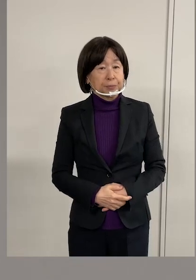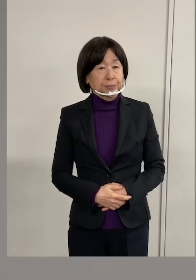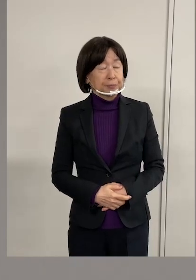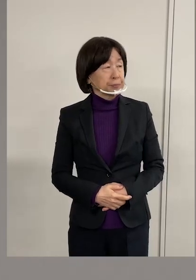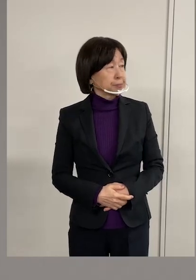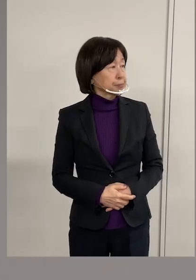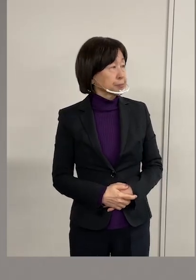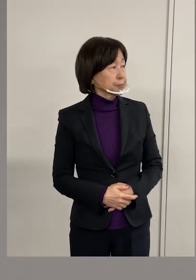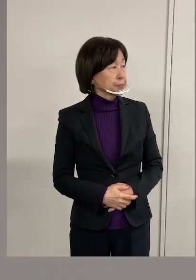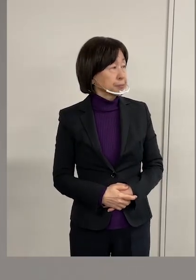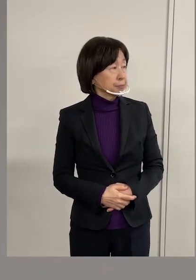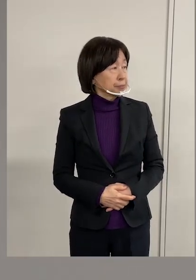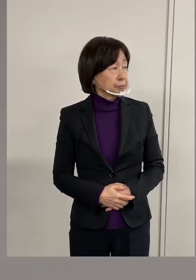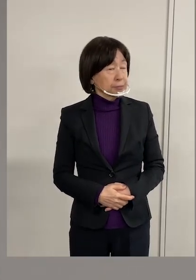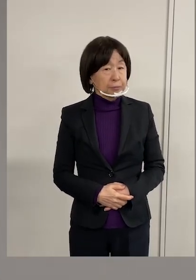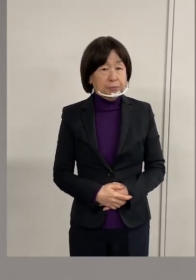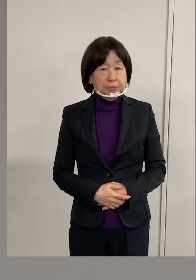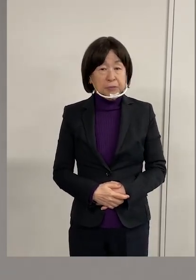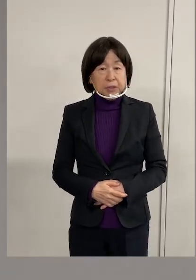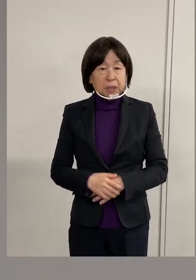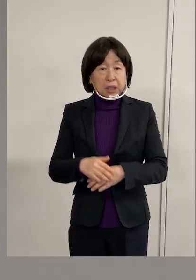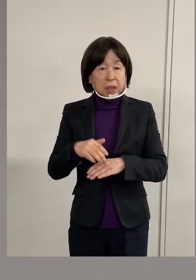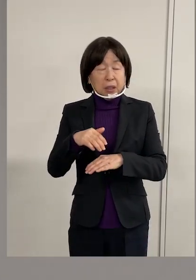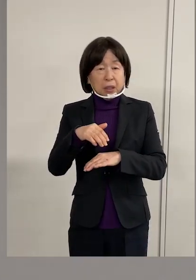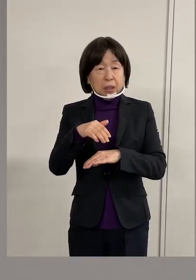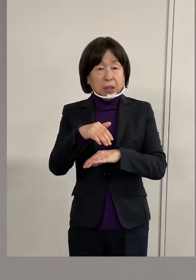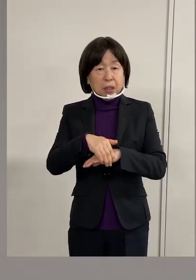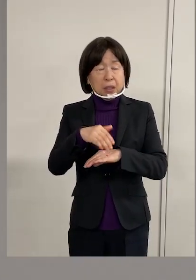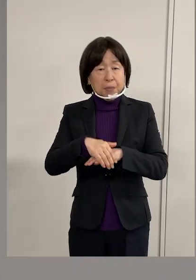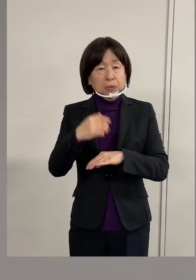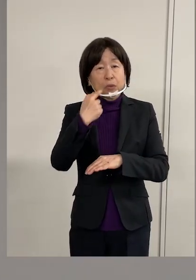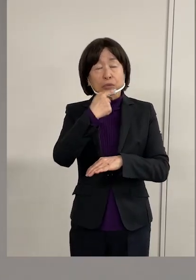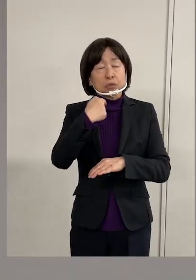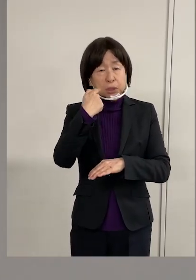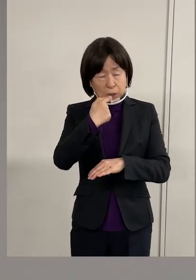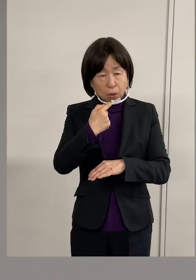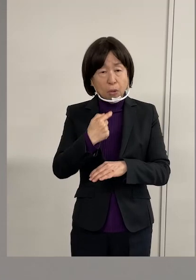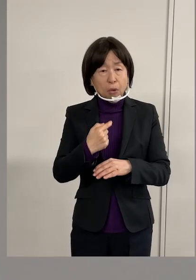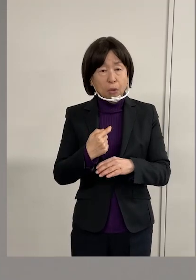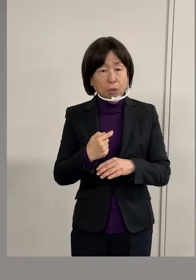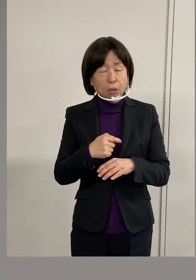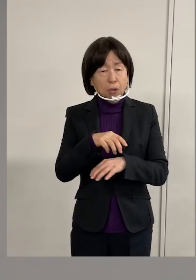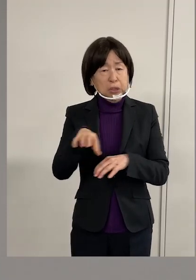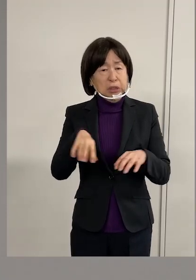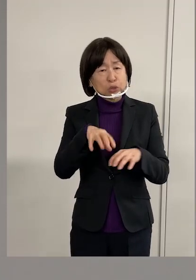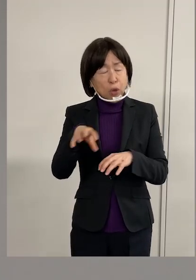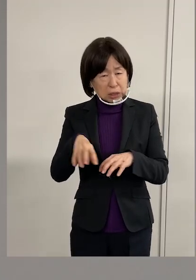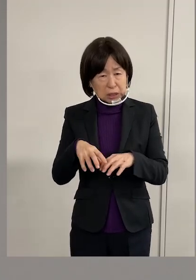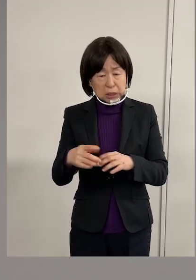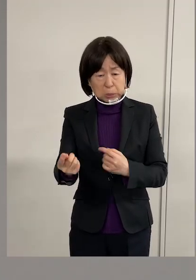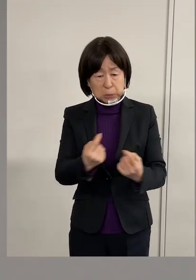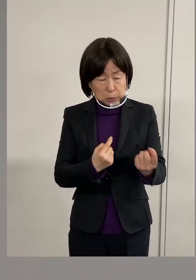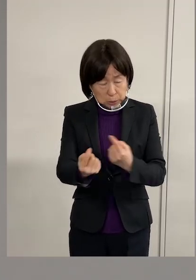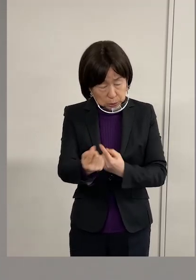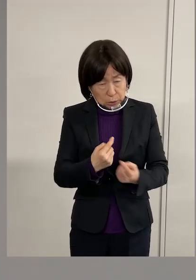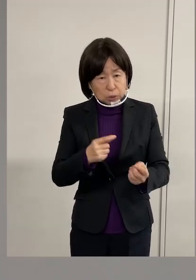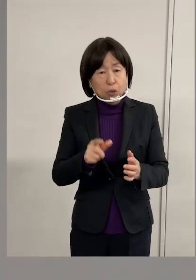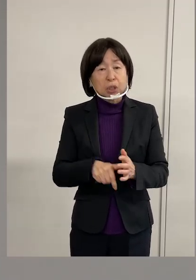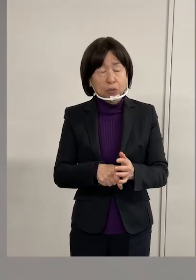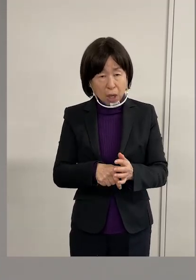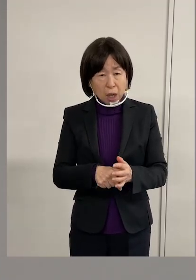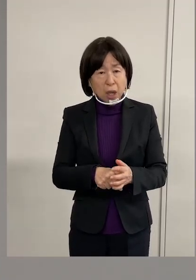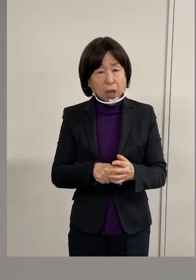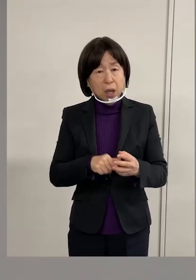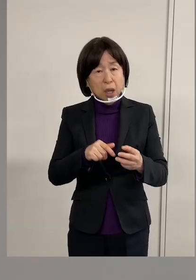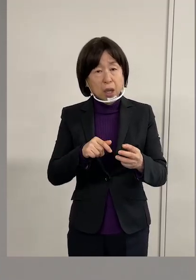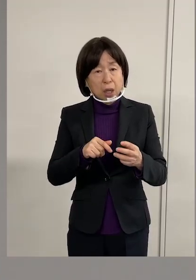特に窓口の繁忙期、やっぱり3月から4月の上旬あたり繁忙期になりますので、まあ、できるだけお